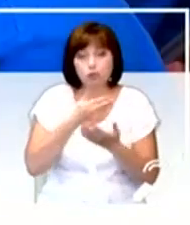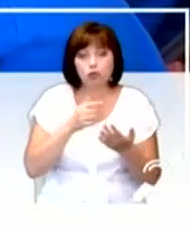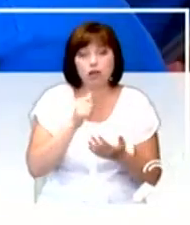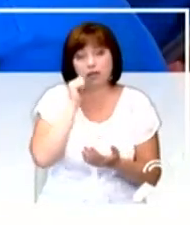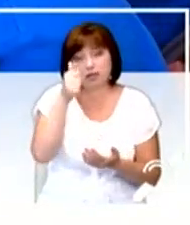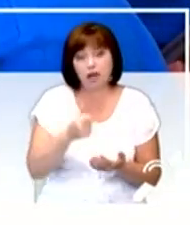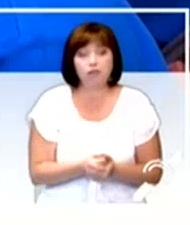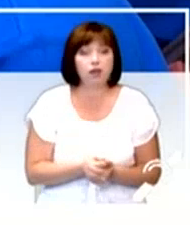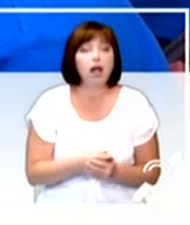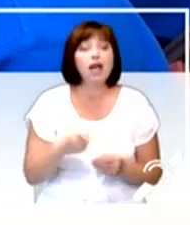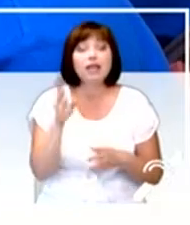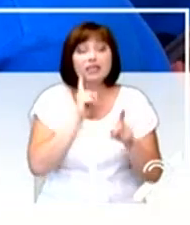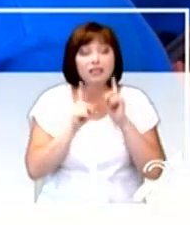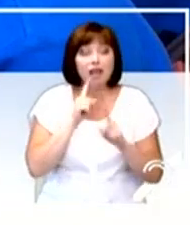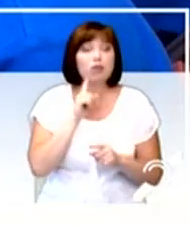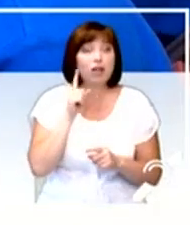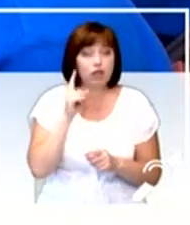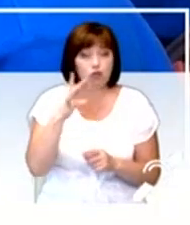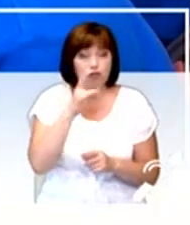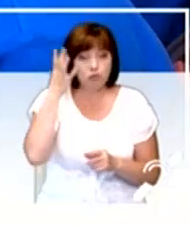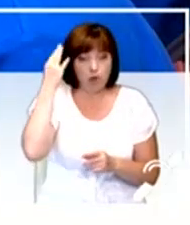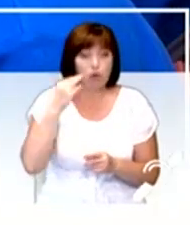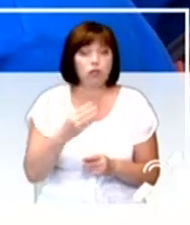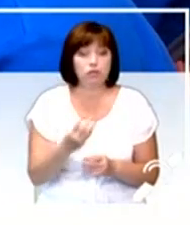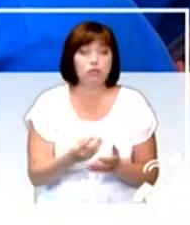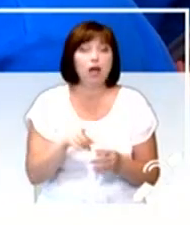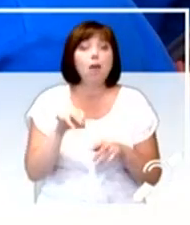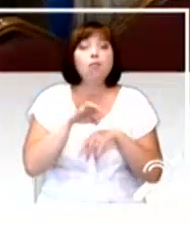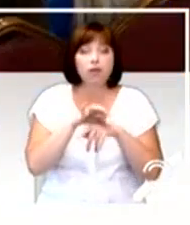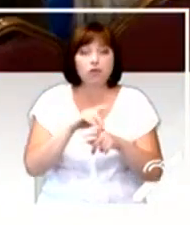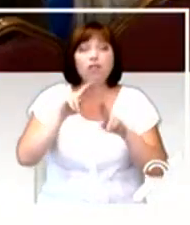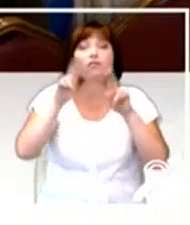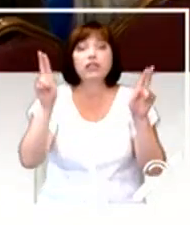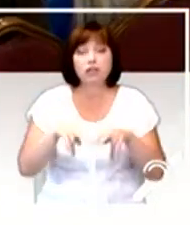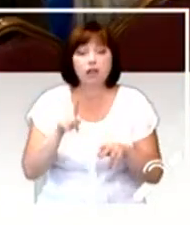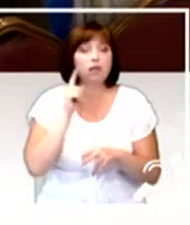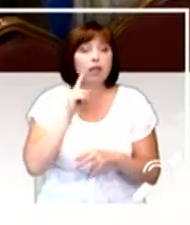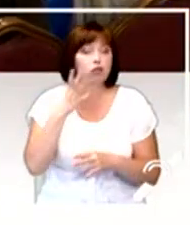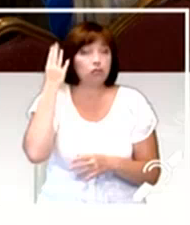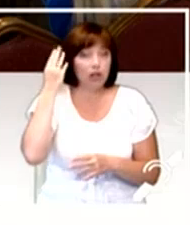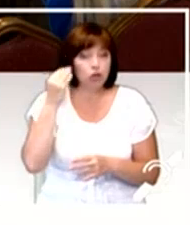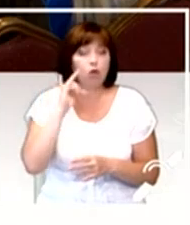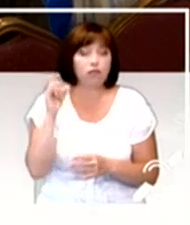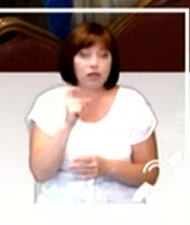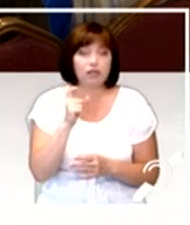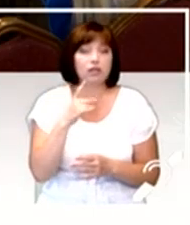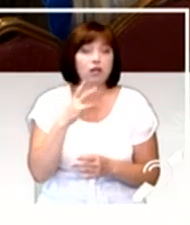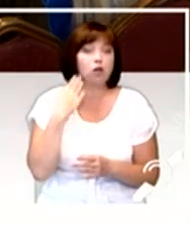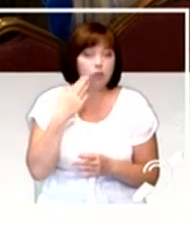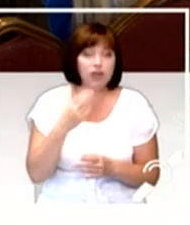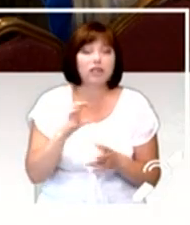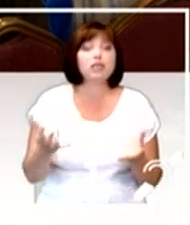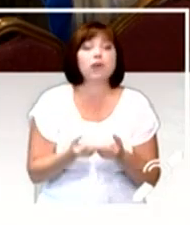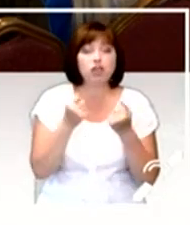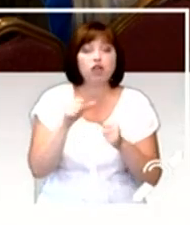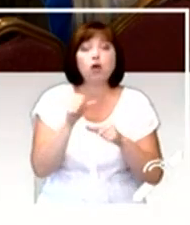zile. Summitul tinerilor din Republica Moldova de ori de rădăcini se organizează Federația Tinerilor Basarabeni din România cu sprijinul